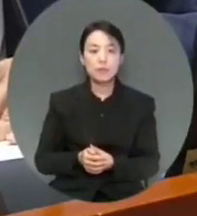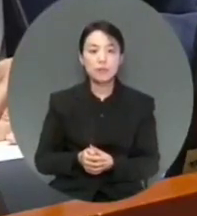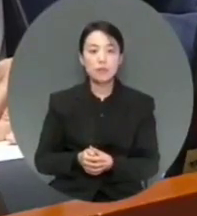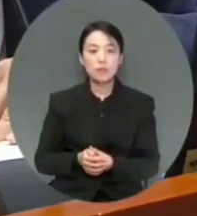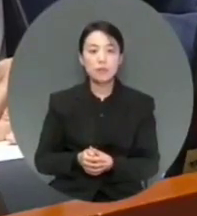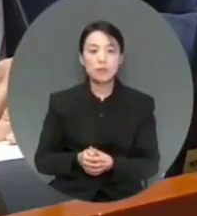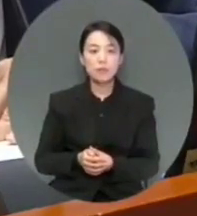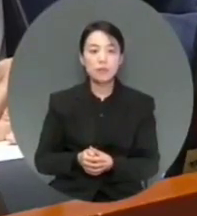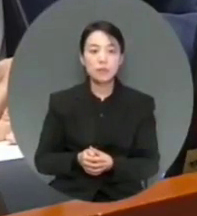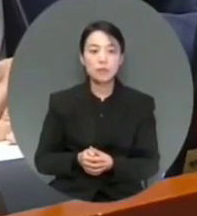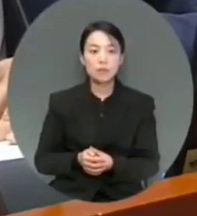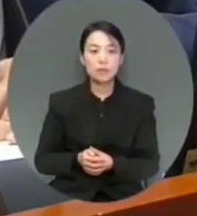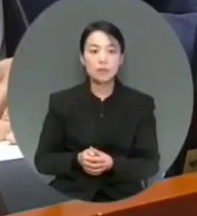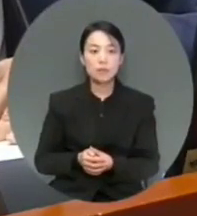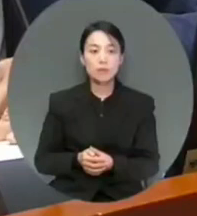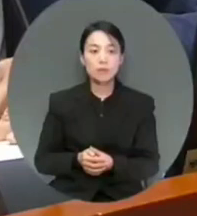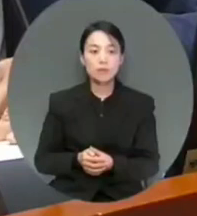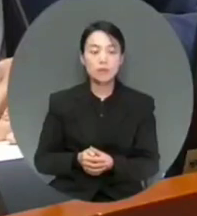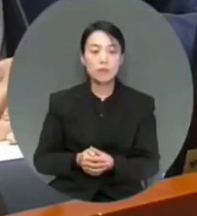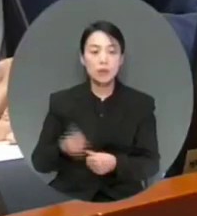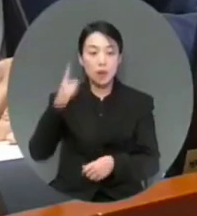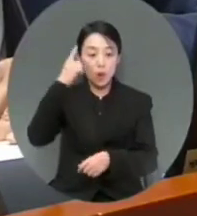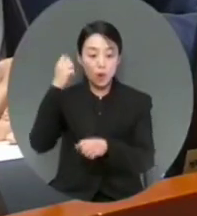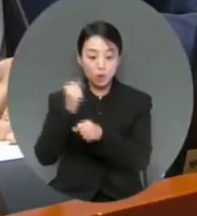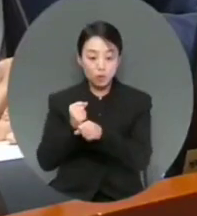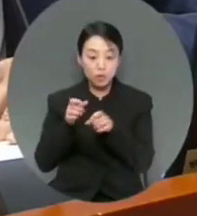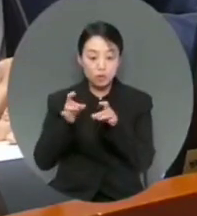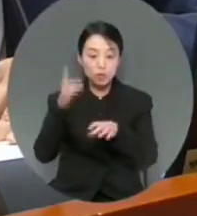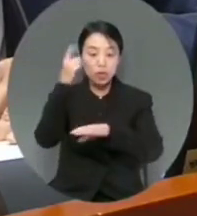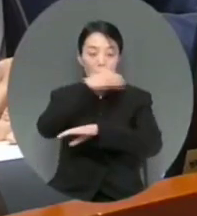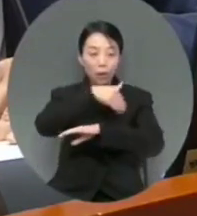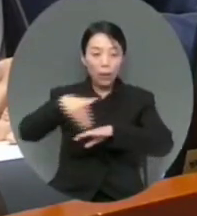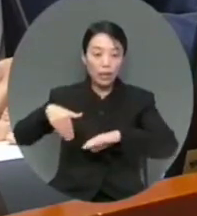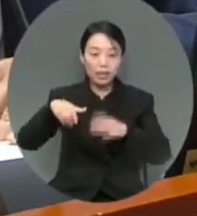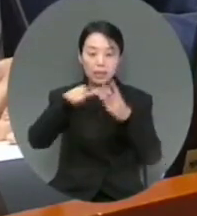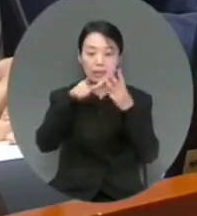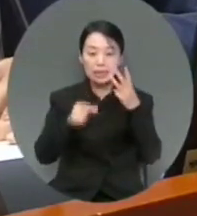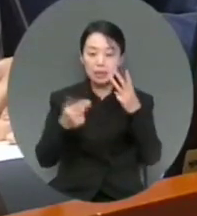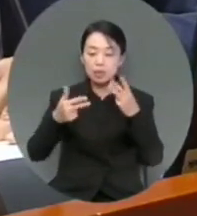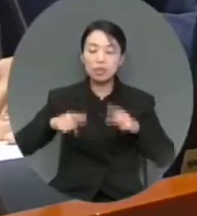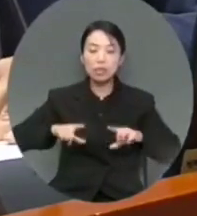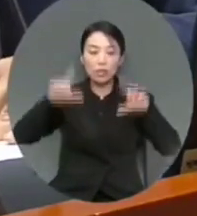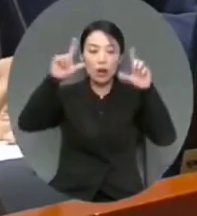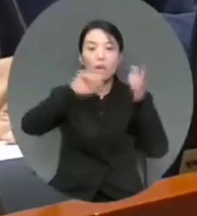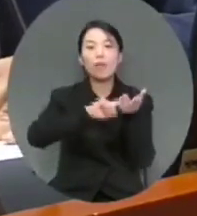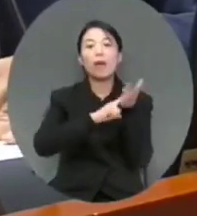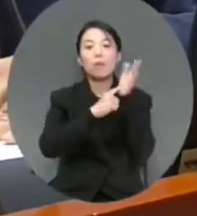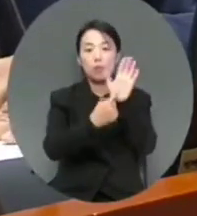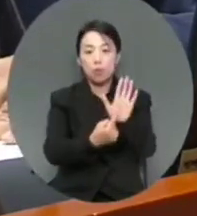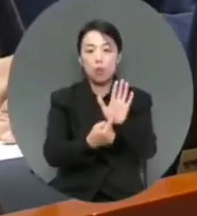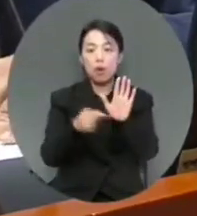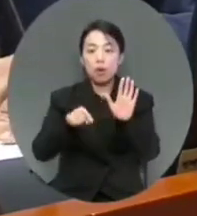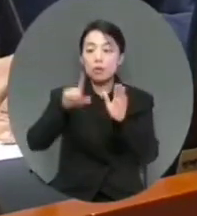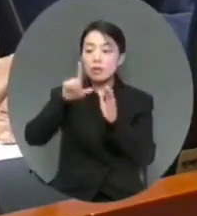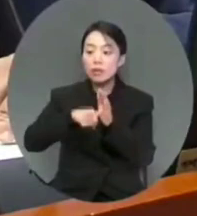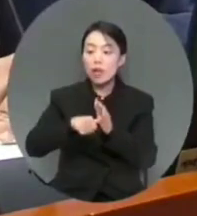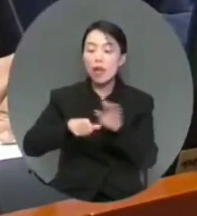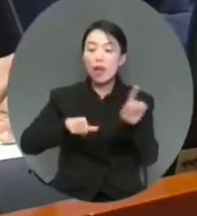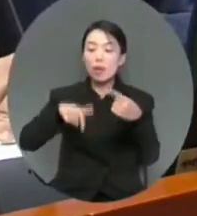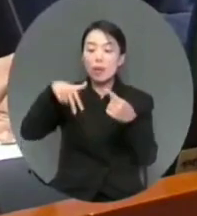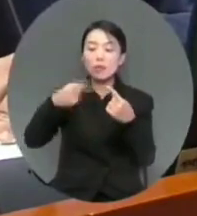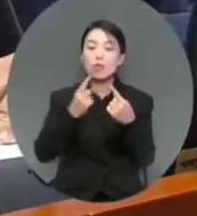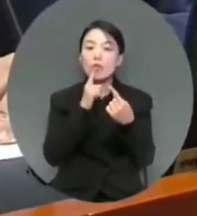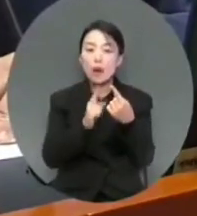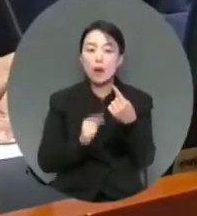그 R&D 투자 계획을 올해 3월 7일인가 발표를 했지 않습니까? 예. 그때 100조 얘기가 나오잖아요. 그러니까. 그렇죠.